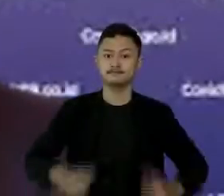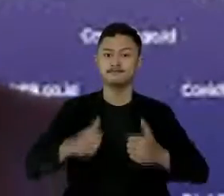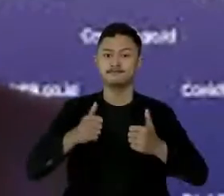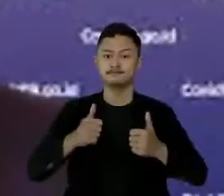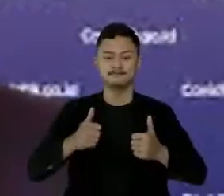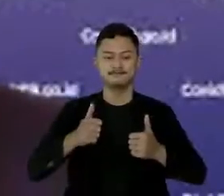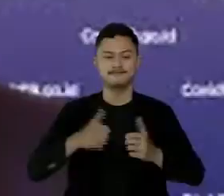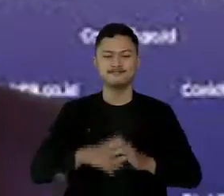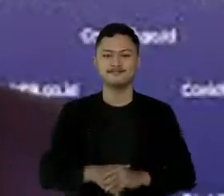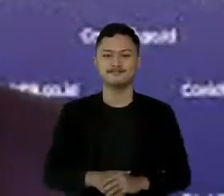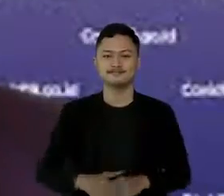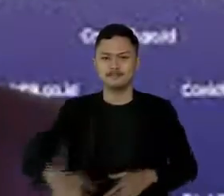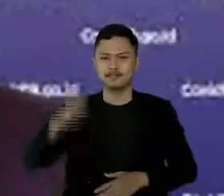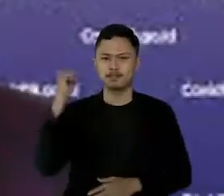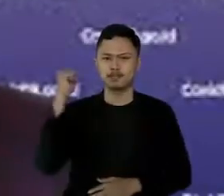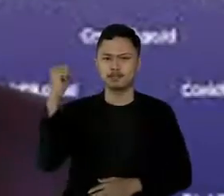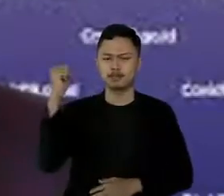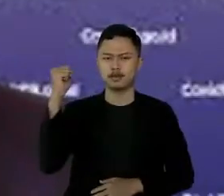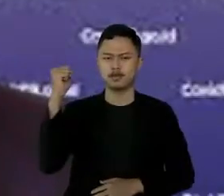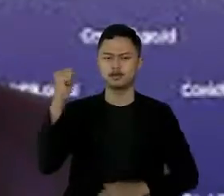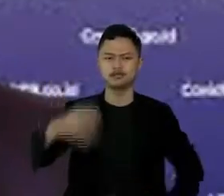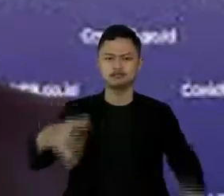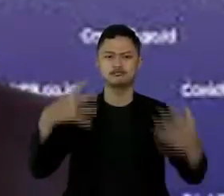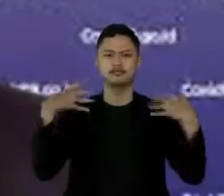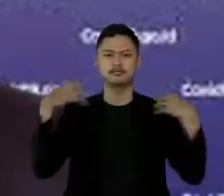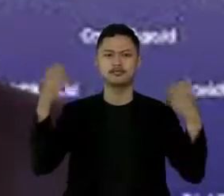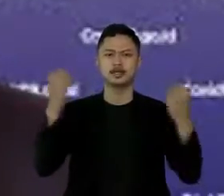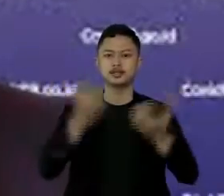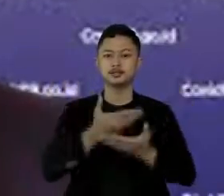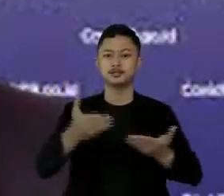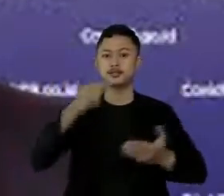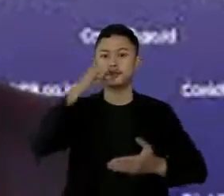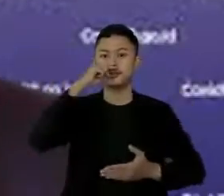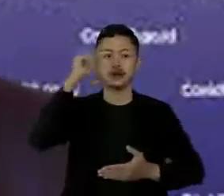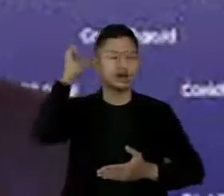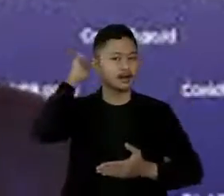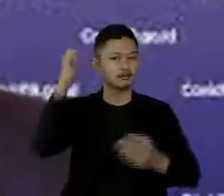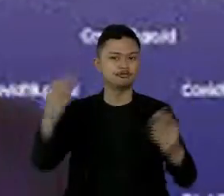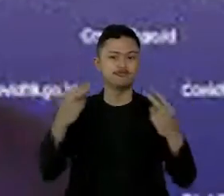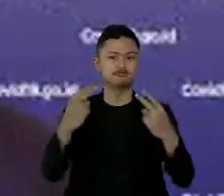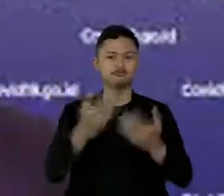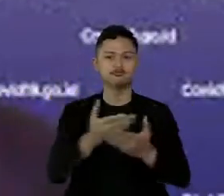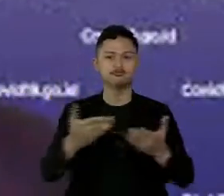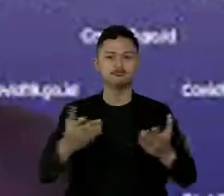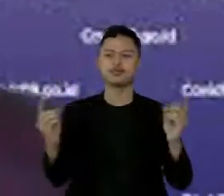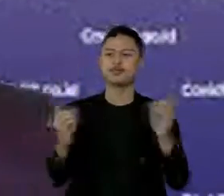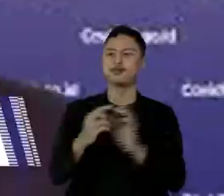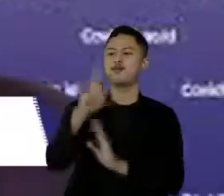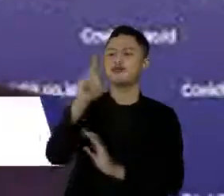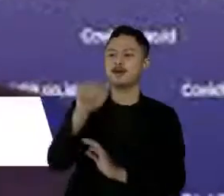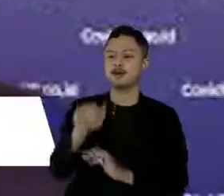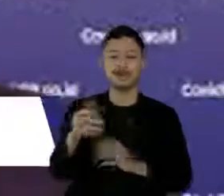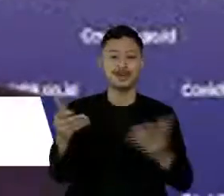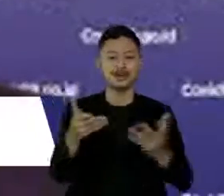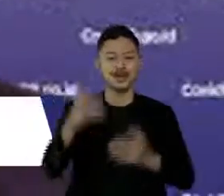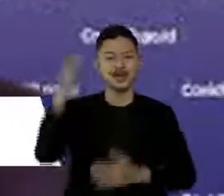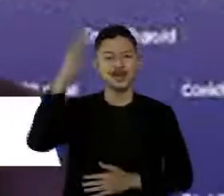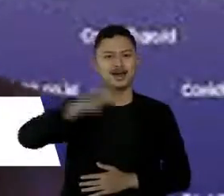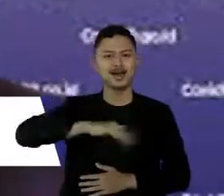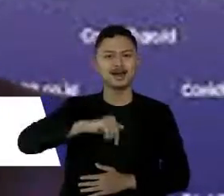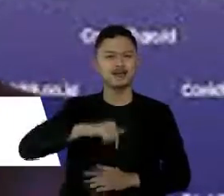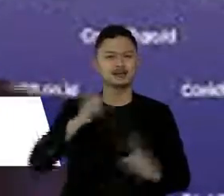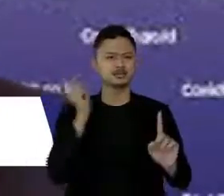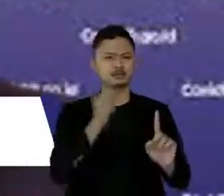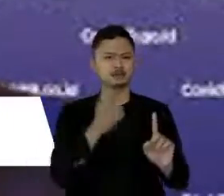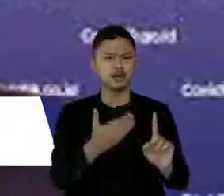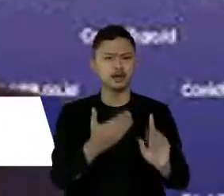Baik, salam tangguh, salam sehat, Bapak Ibu semuanya. Kita bertemu lagi pada hari ini